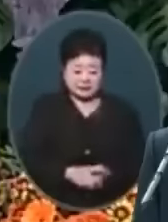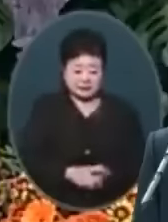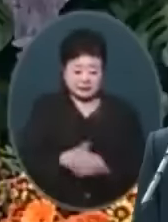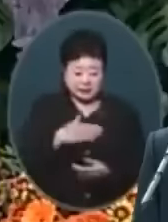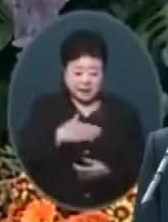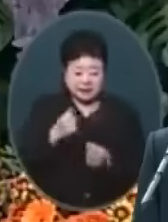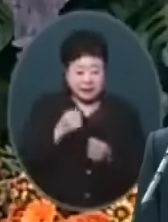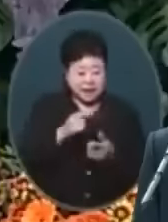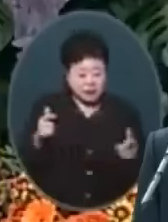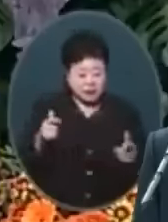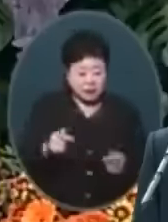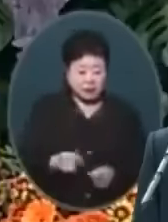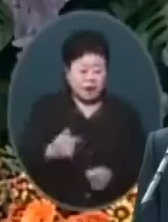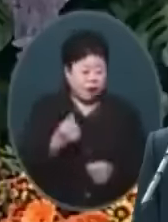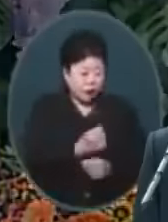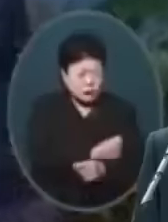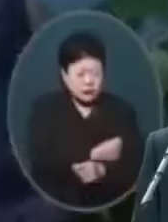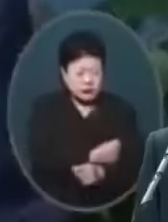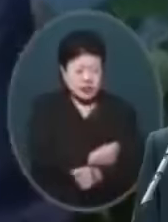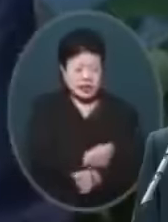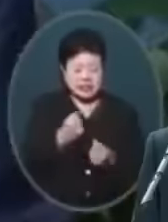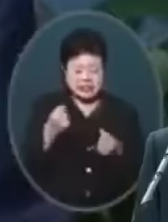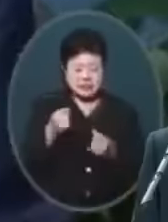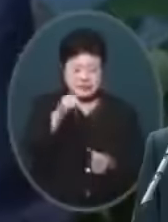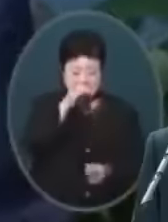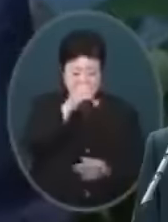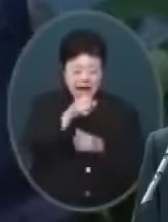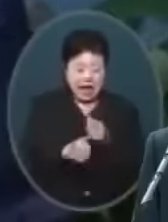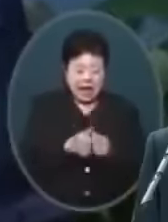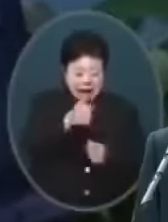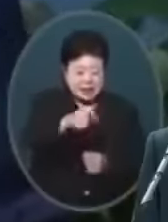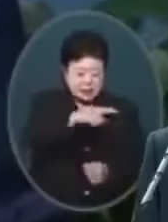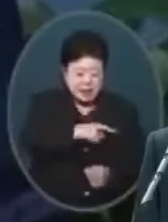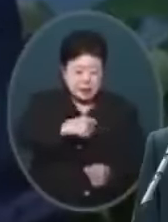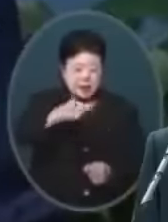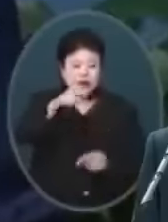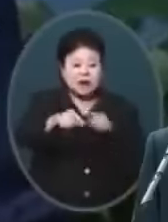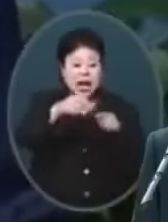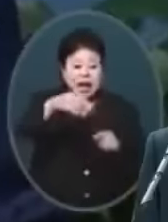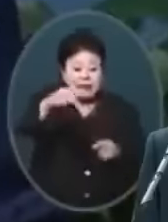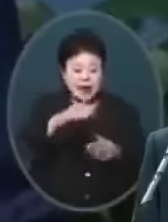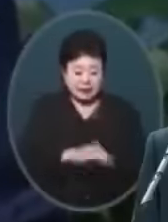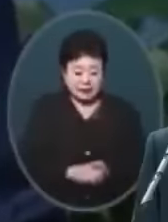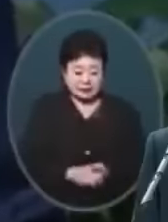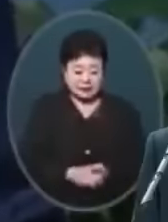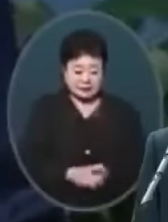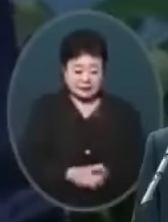난 내 힘으로 안 나간다. 나는 엄청난 백이 있다. 하나님의 이름을 가지고 나온다.